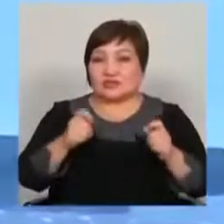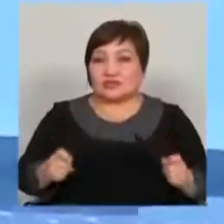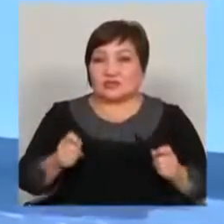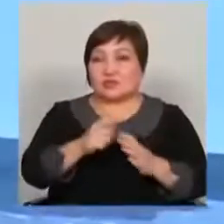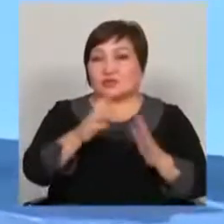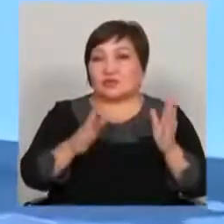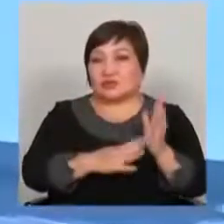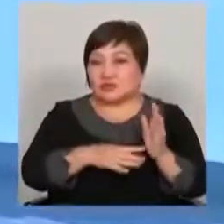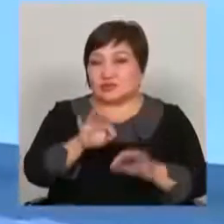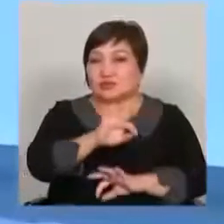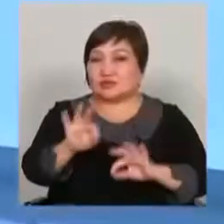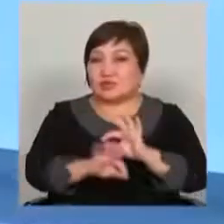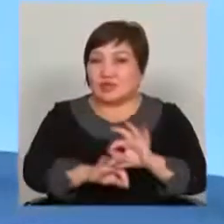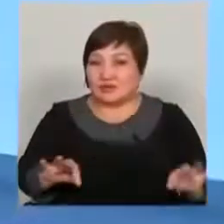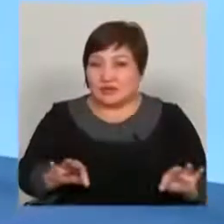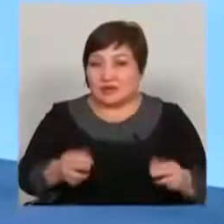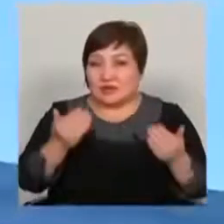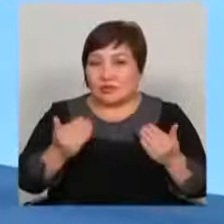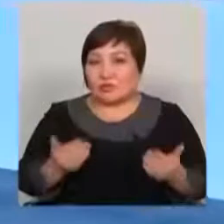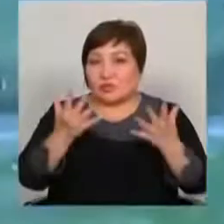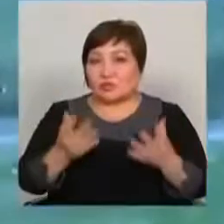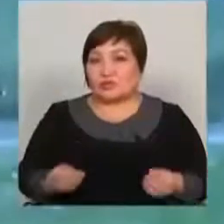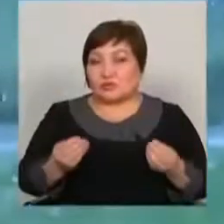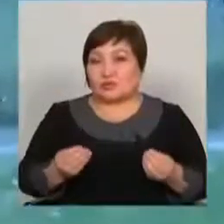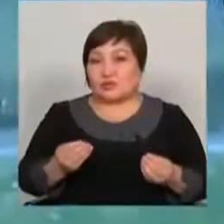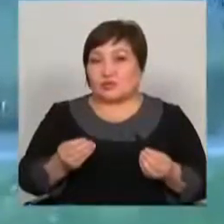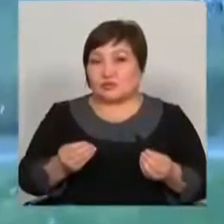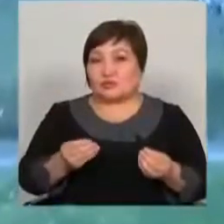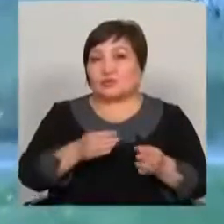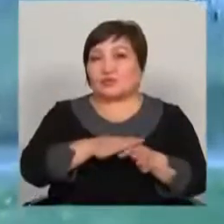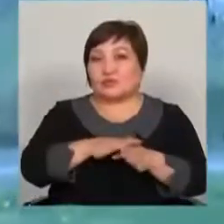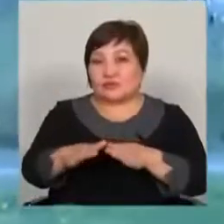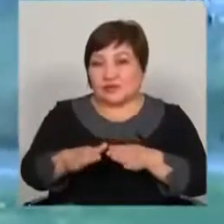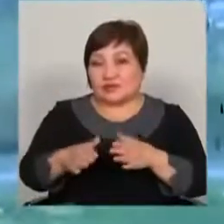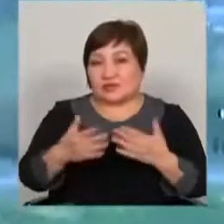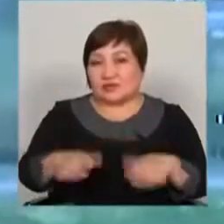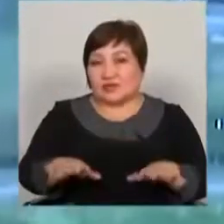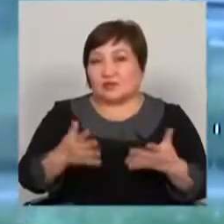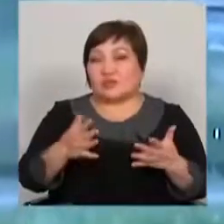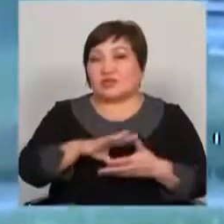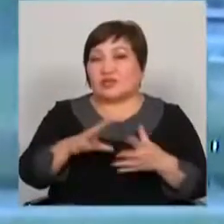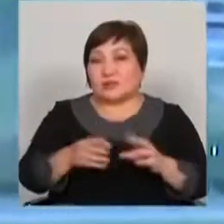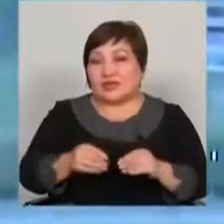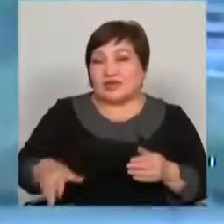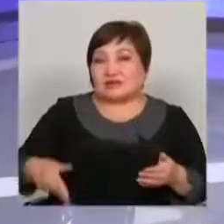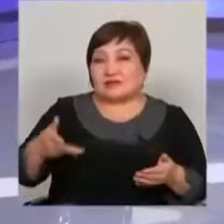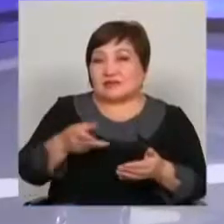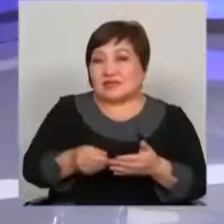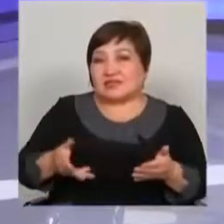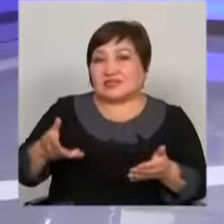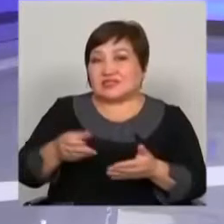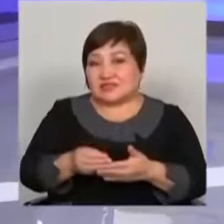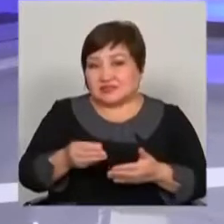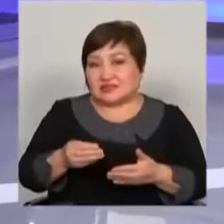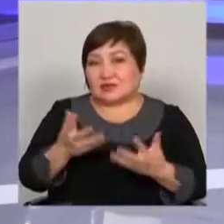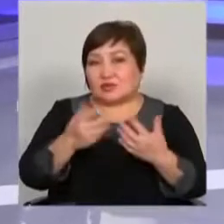19 жоба бүгінгі күні іске асырылды. Оны жалпы инвестициялық көлемі 127 миллиард